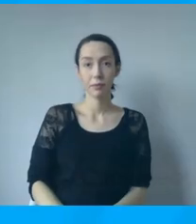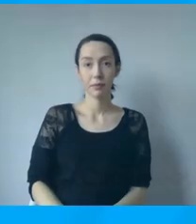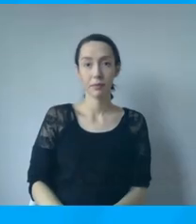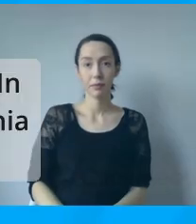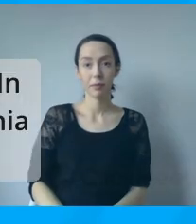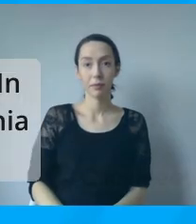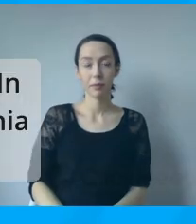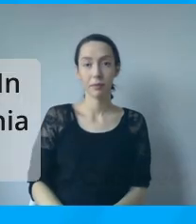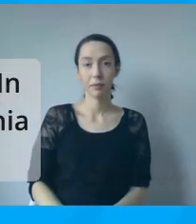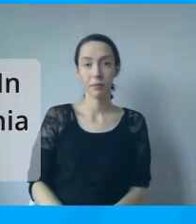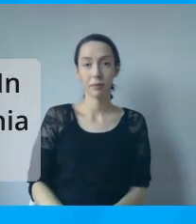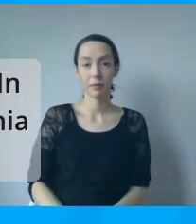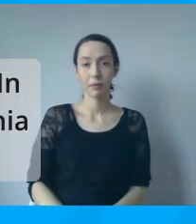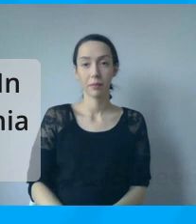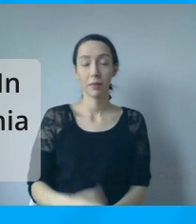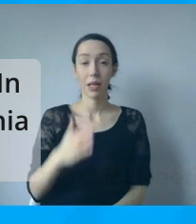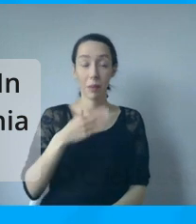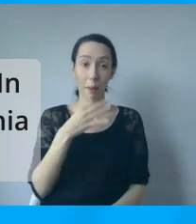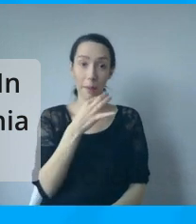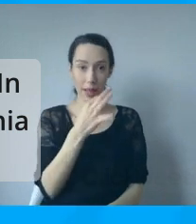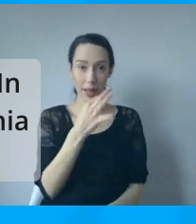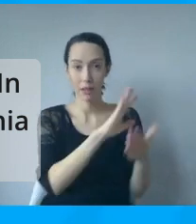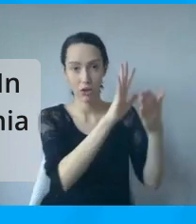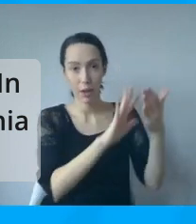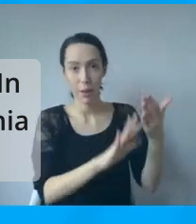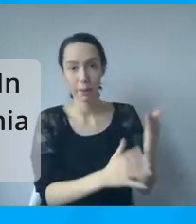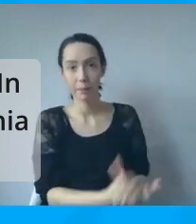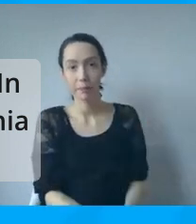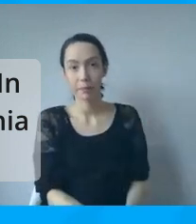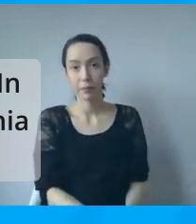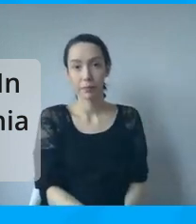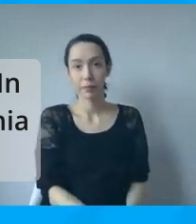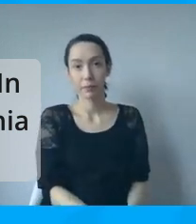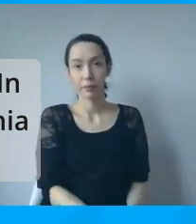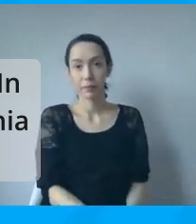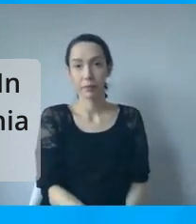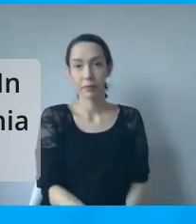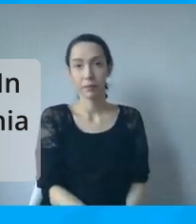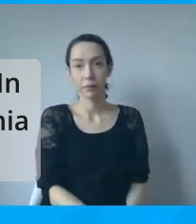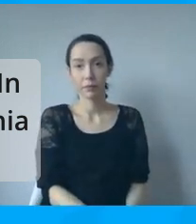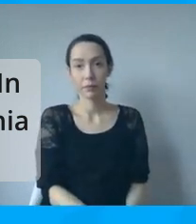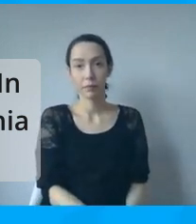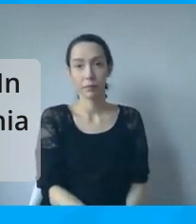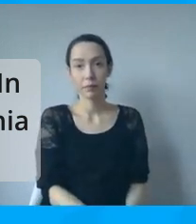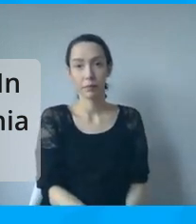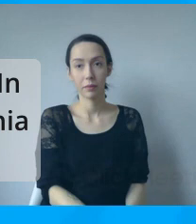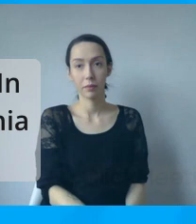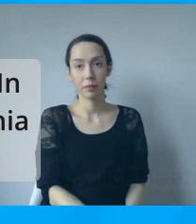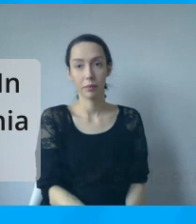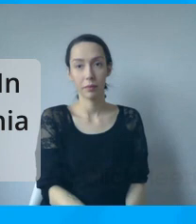Czy w profilu, ok, tutaj widzę, że ktoś napisał, czy w profilu na LinkedIn warto, nie warto dodać informacje o posiadaniu orzeczenia